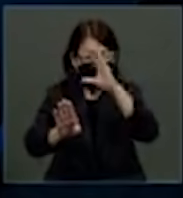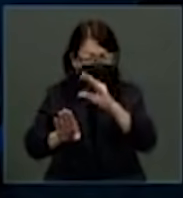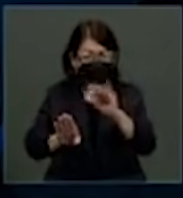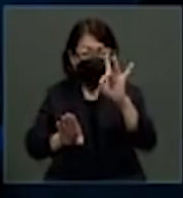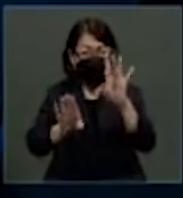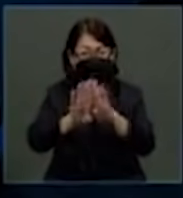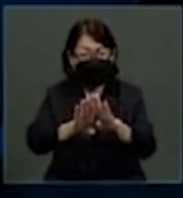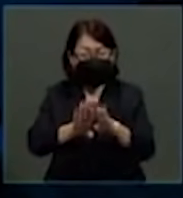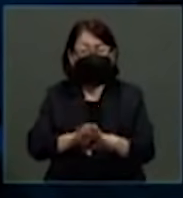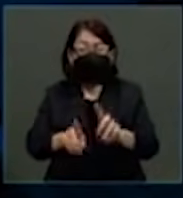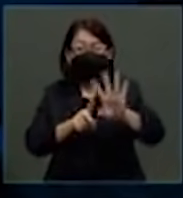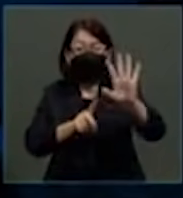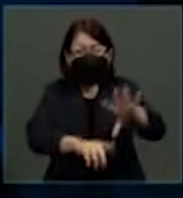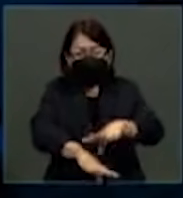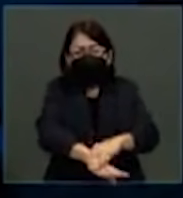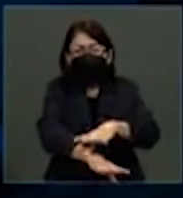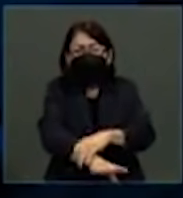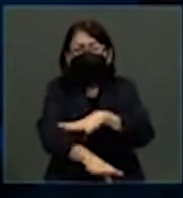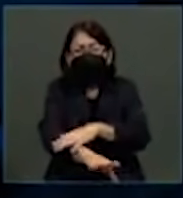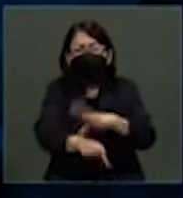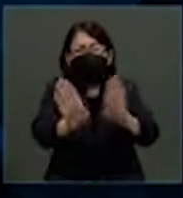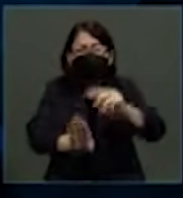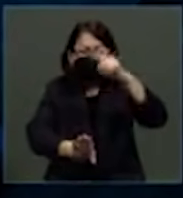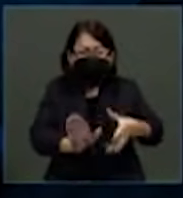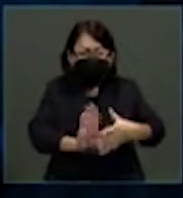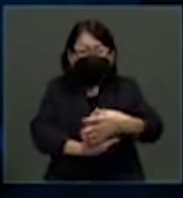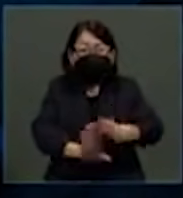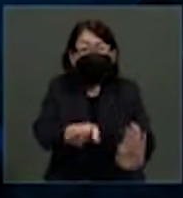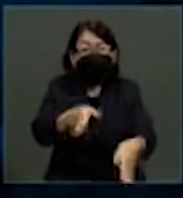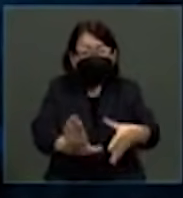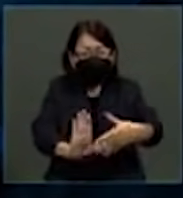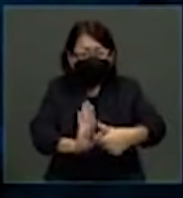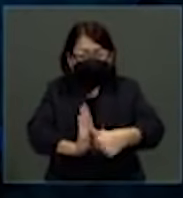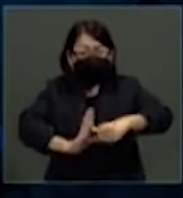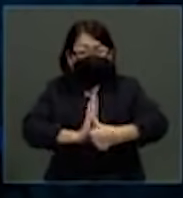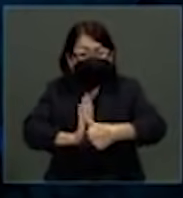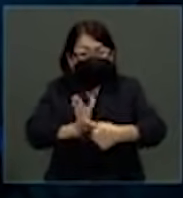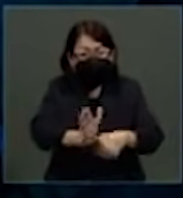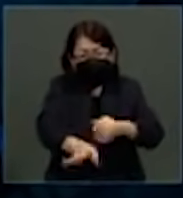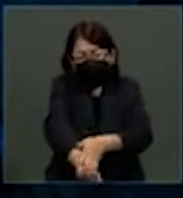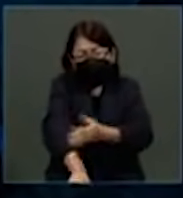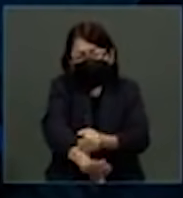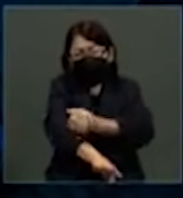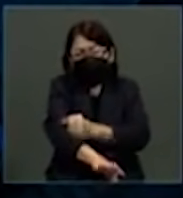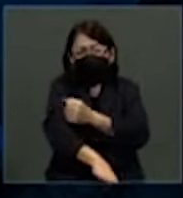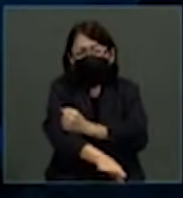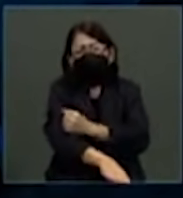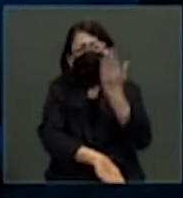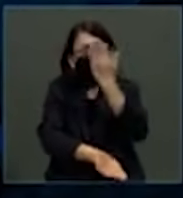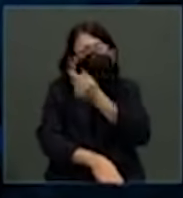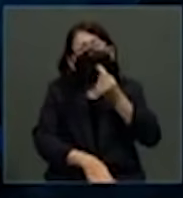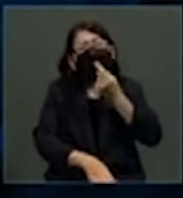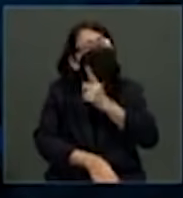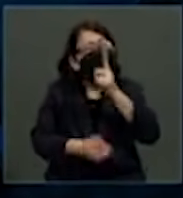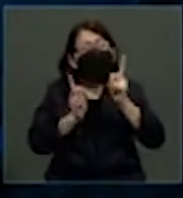สนามกีฬาหรือสนามออกกำลังกายกลางแจ้งนะครับอันนี้เปิดได้ถึง2ทุ่มวงเล็บ5ครับนวดแผนไทยซึ่งร